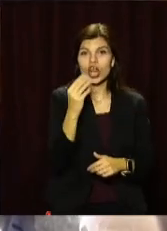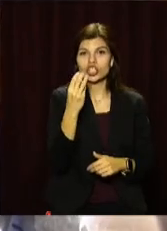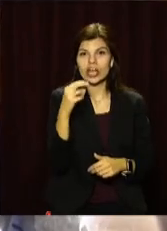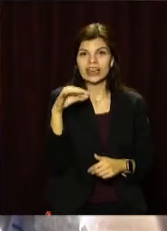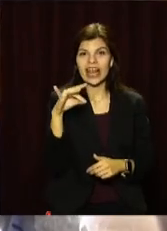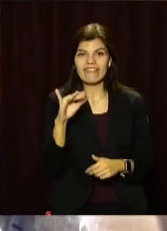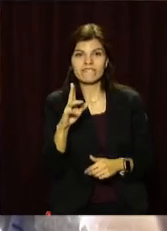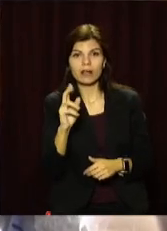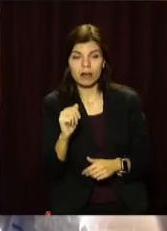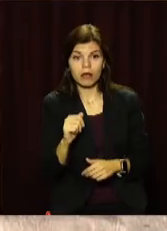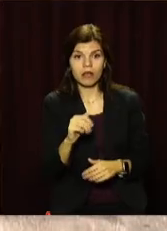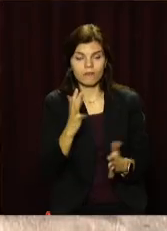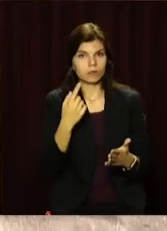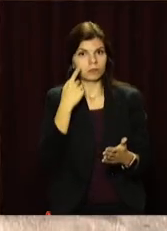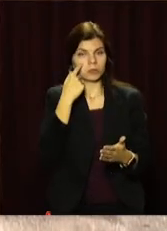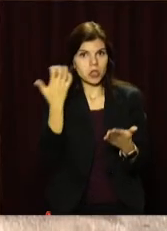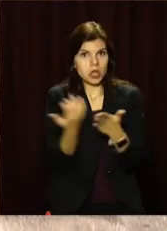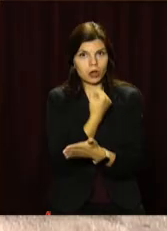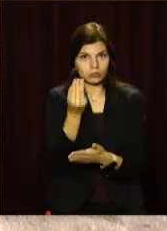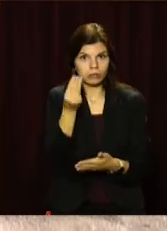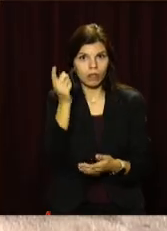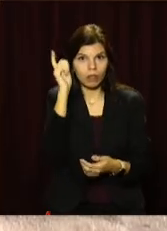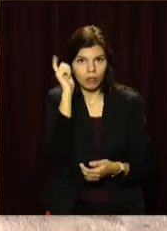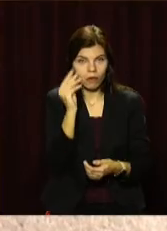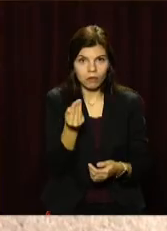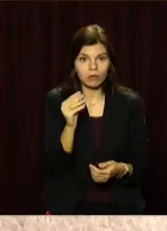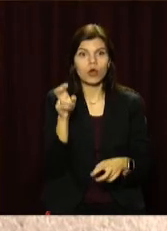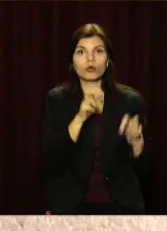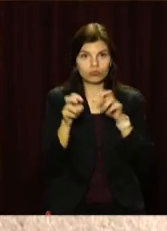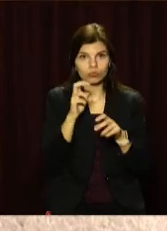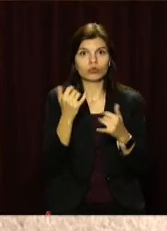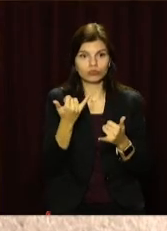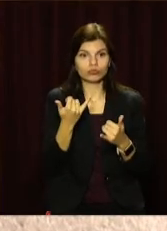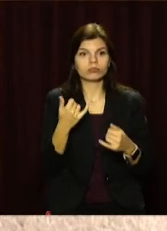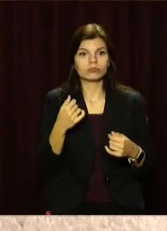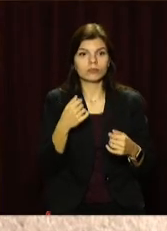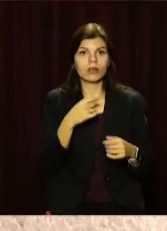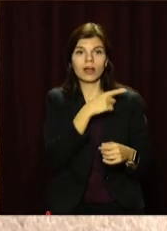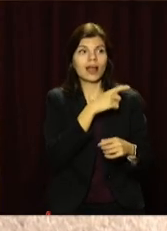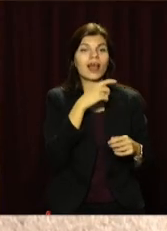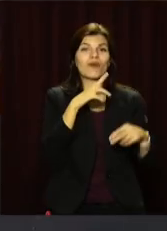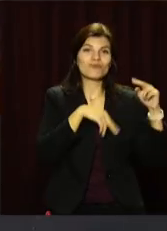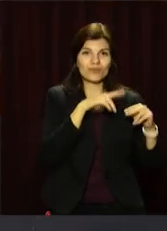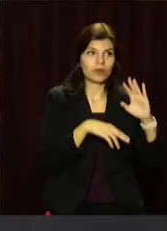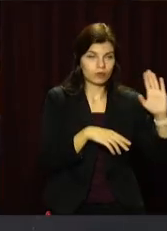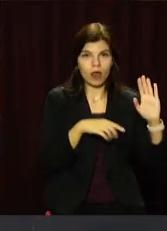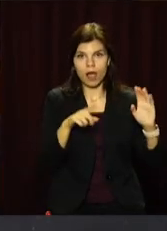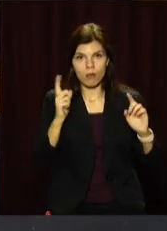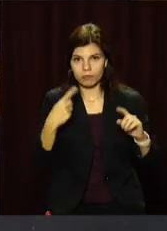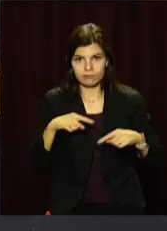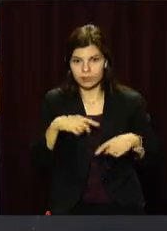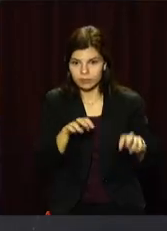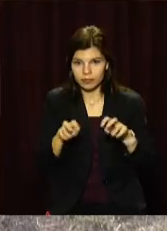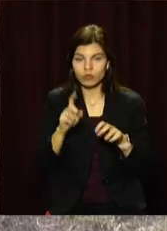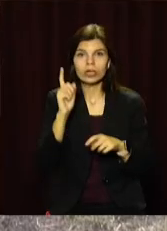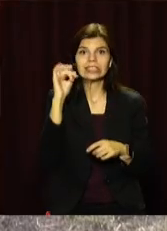шила, кінську зброю, кілька землянок та поховань. Пошуковці йдуть попереду будівельників автомагістралі, аби зберегти історичні